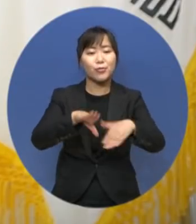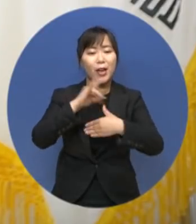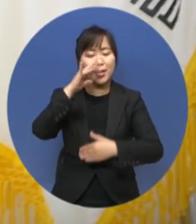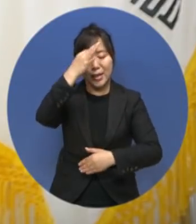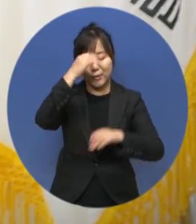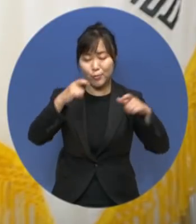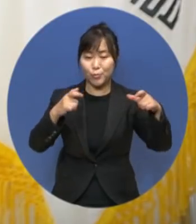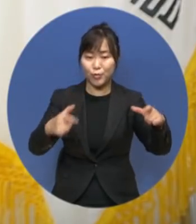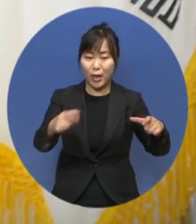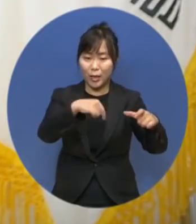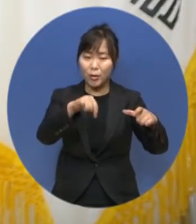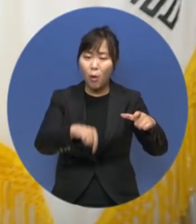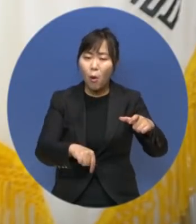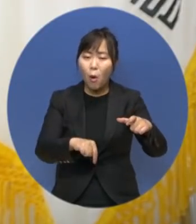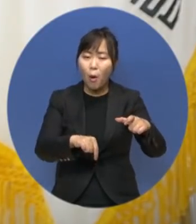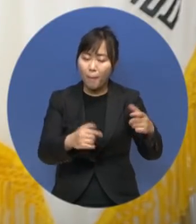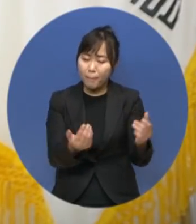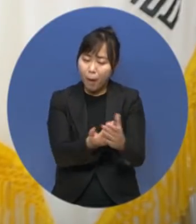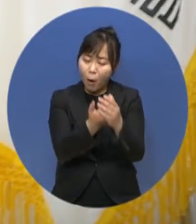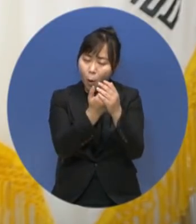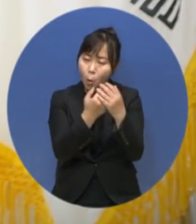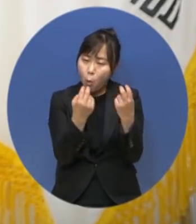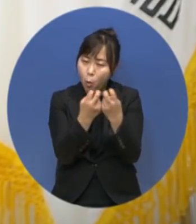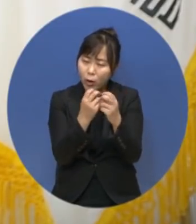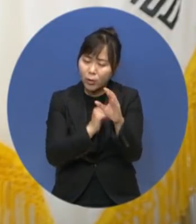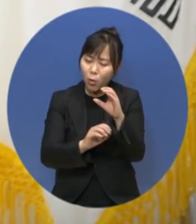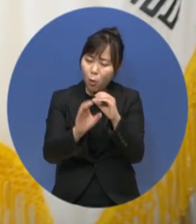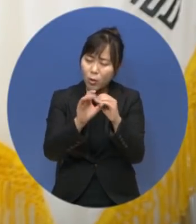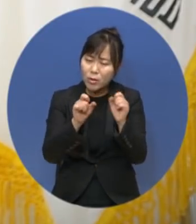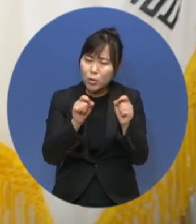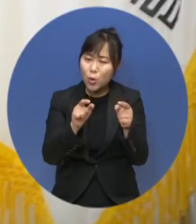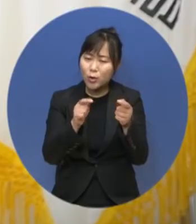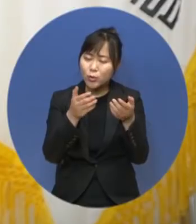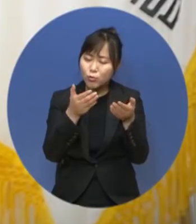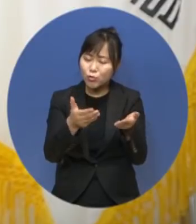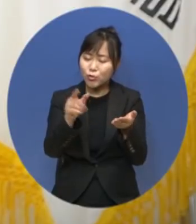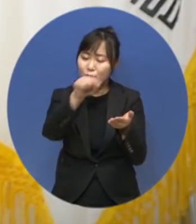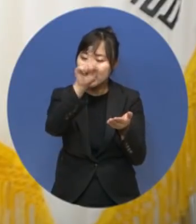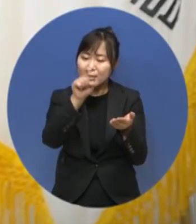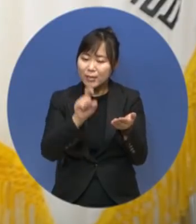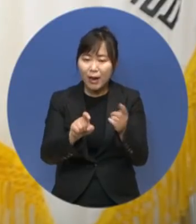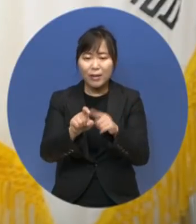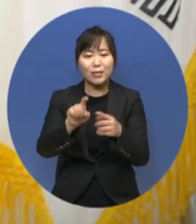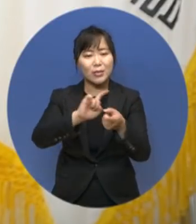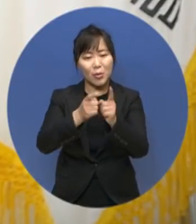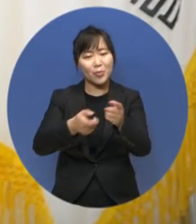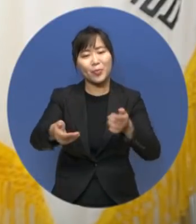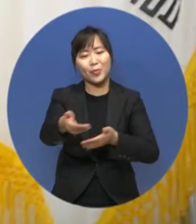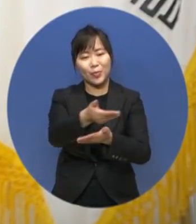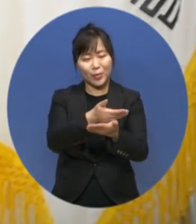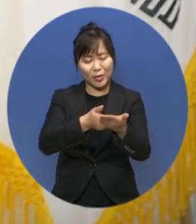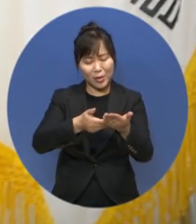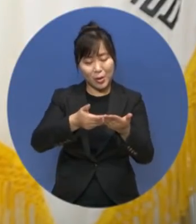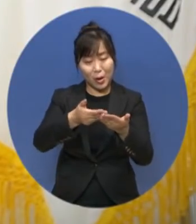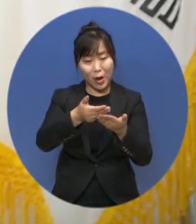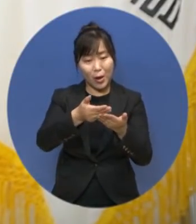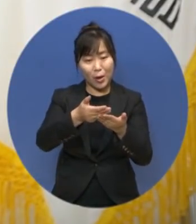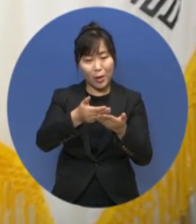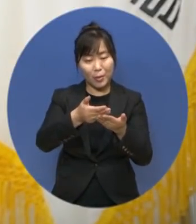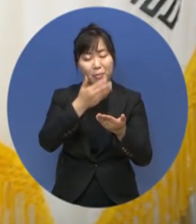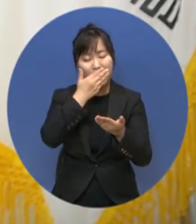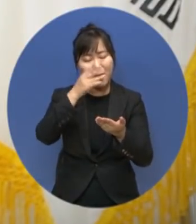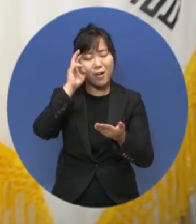문화예술 분야에서 어떻게 더 발전적인 기회로 만들 것인가 서로 소통하는 기회가 될